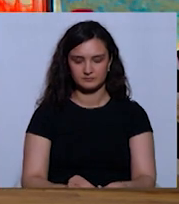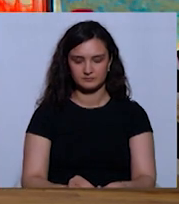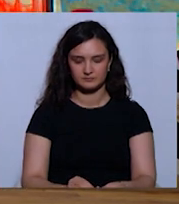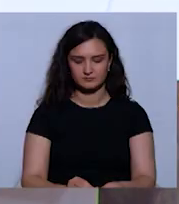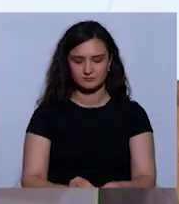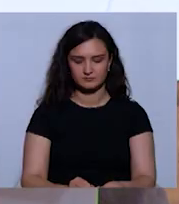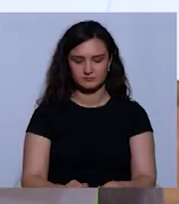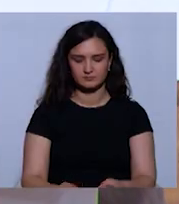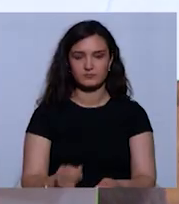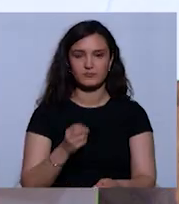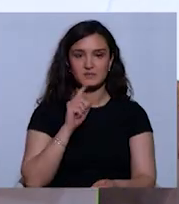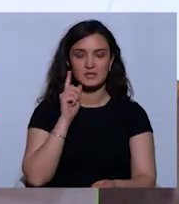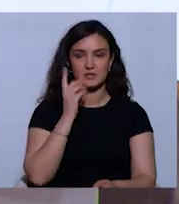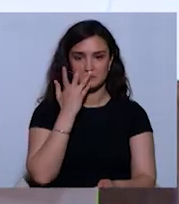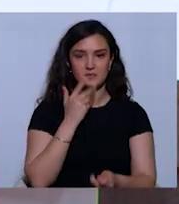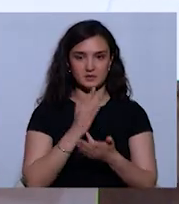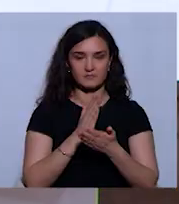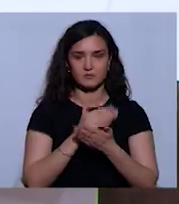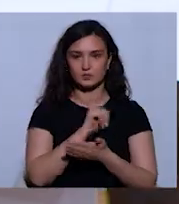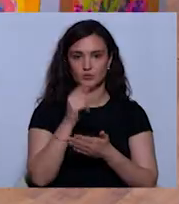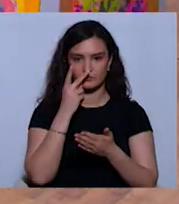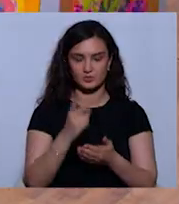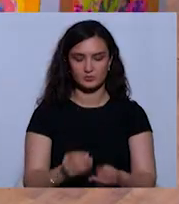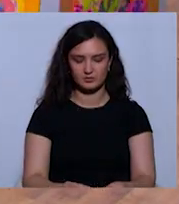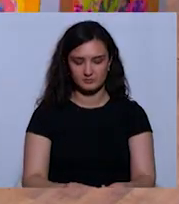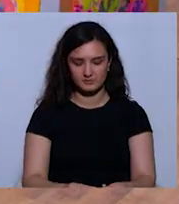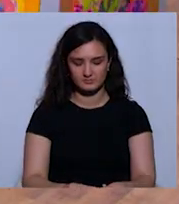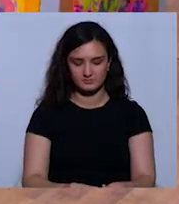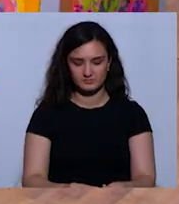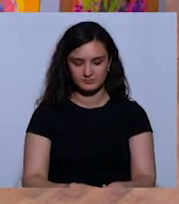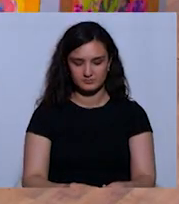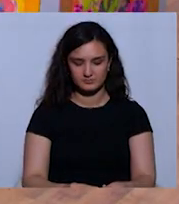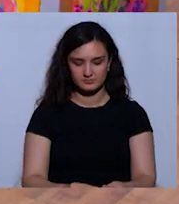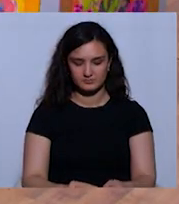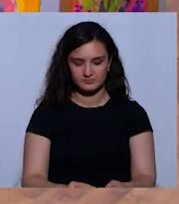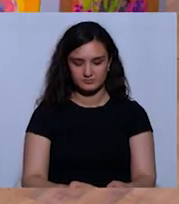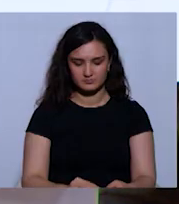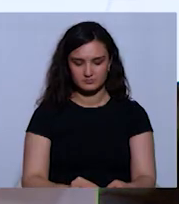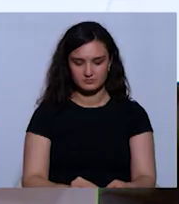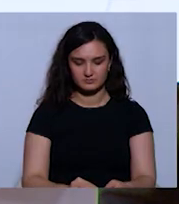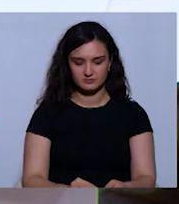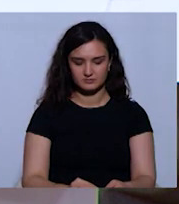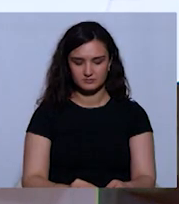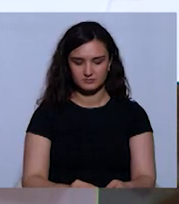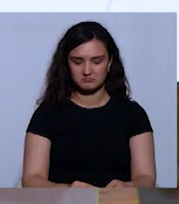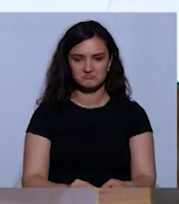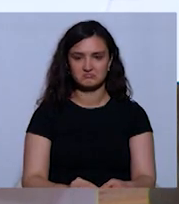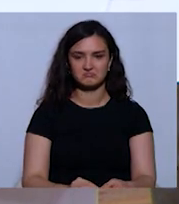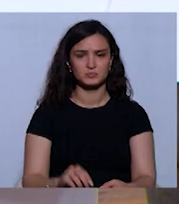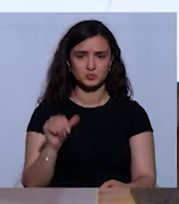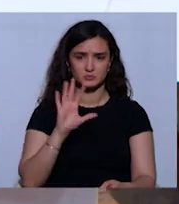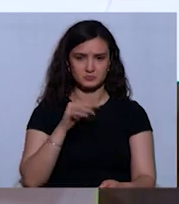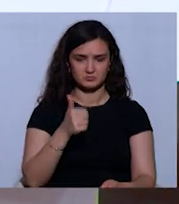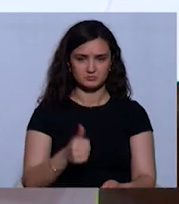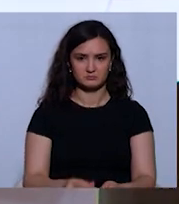კიდევ გვაქვს ფერი მწვანე, აბა ნახოთ როგორ დაჭდება ეს მწვანე აქ. ნახოთ, ნახოთ. არ დაჭდა ცოდათ,